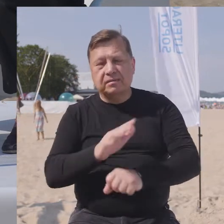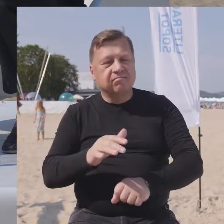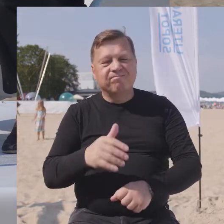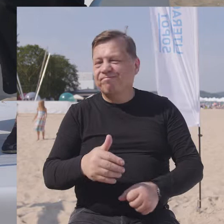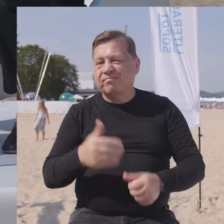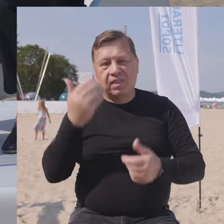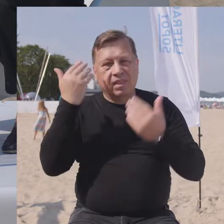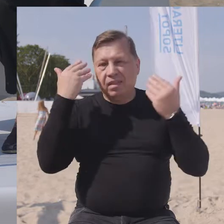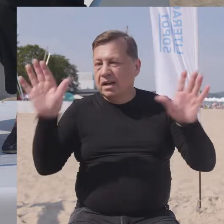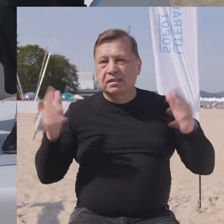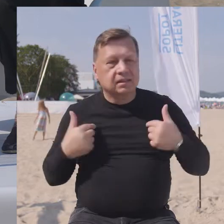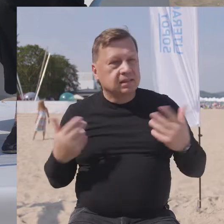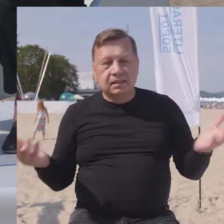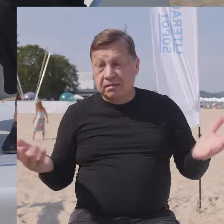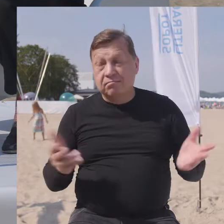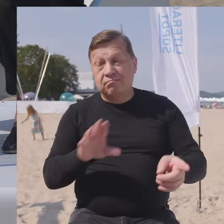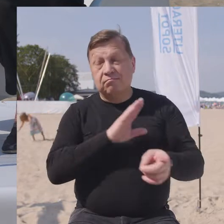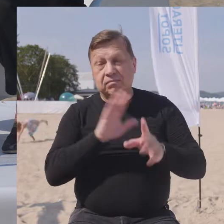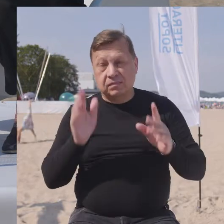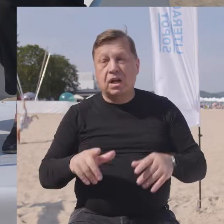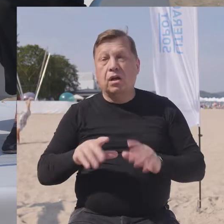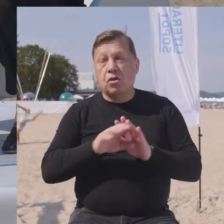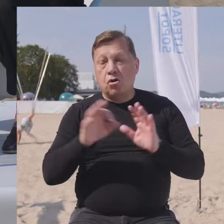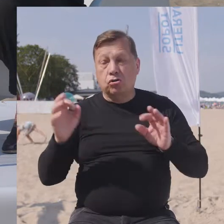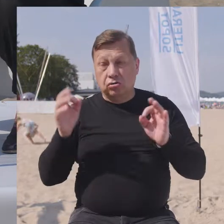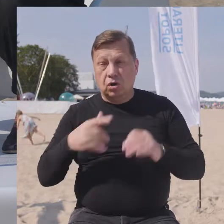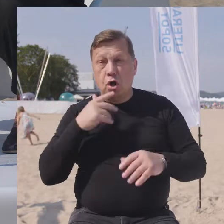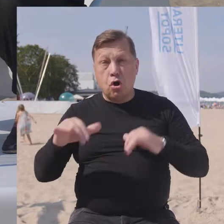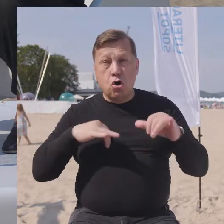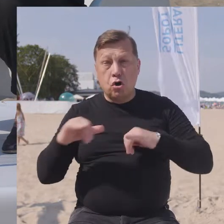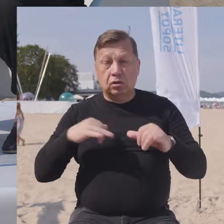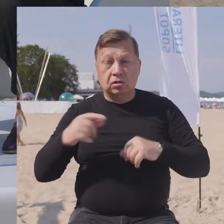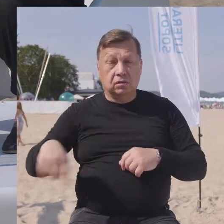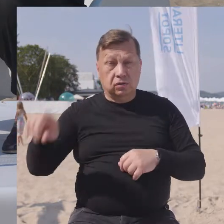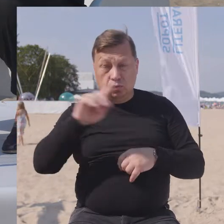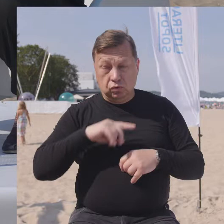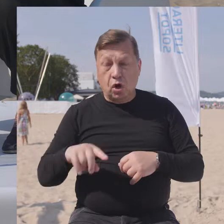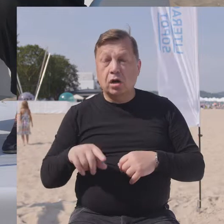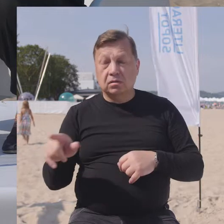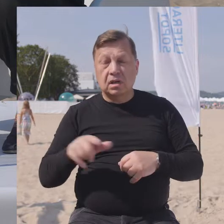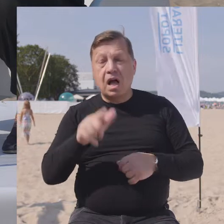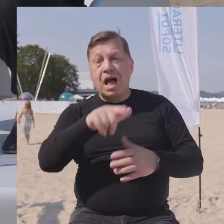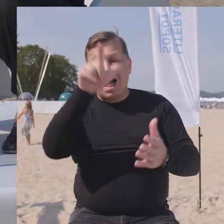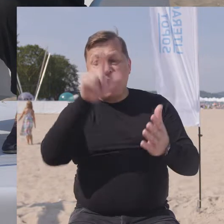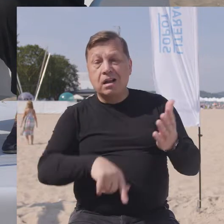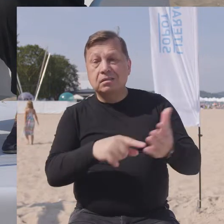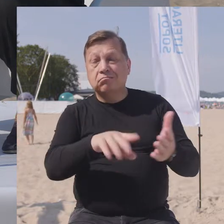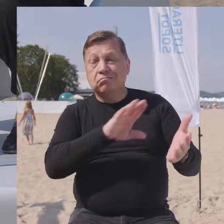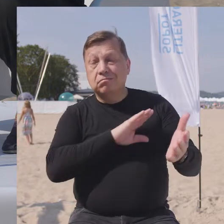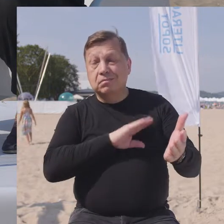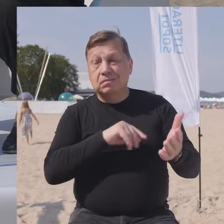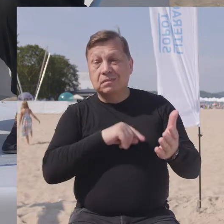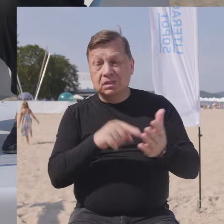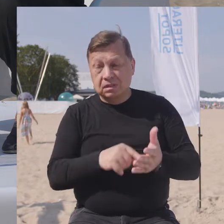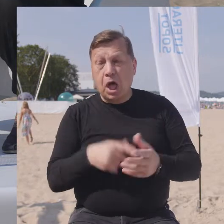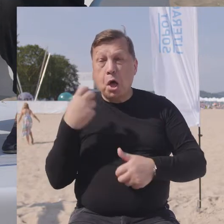myślę też, że niestety dopóki rządzić będą nami ludzie, którzy w ogóle tej listy nie chcą poznać i nie chcą zmierzyć się z